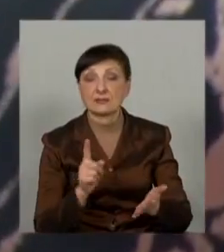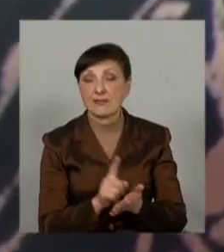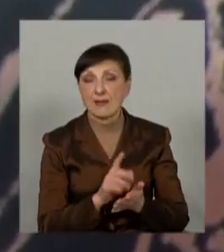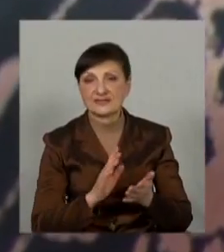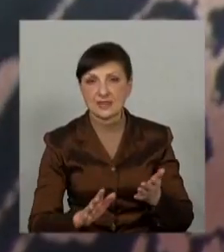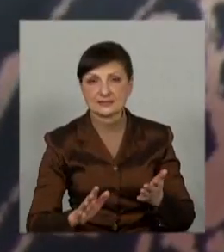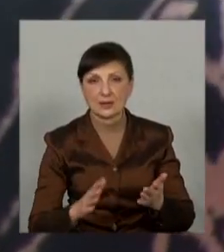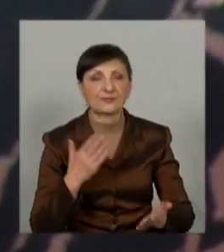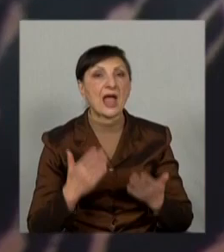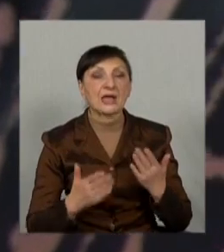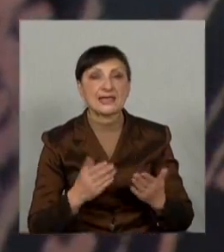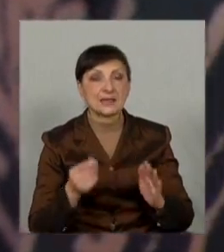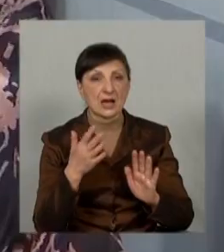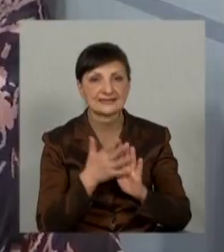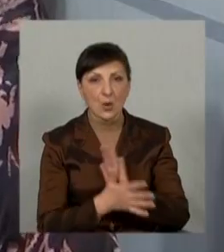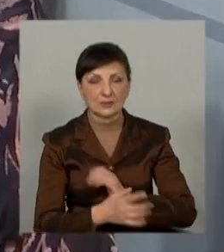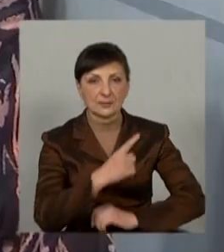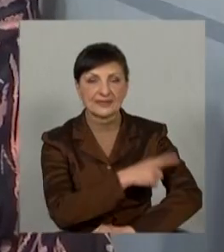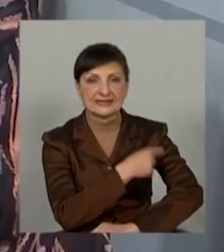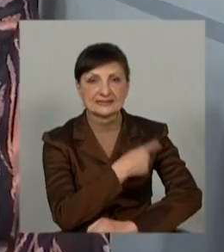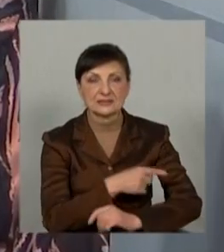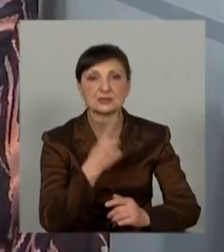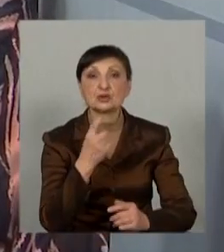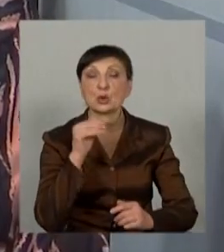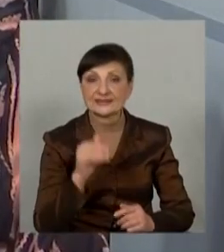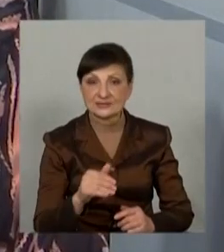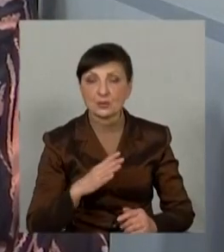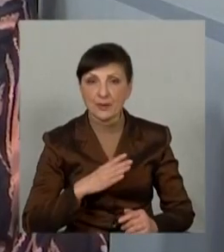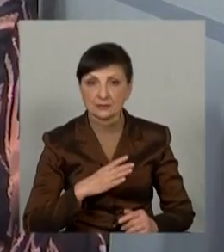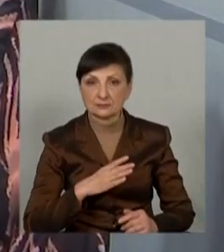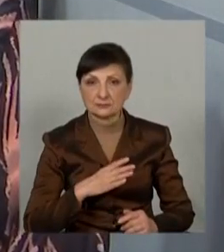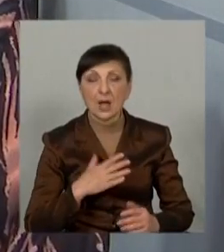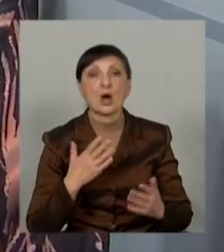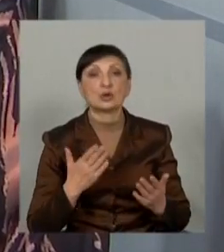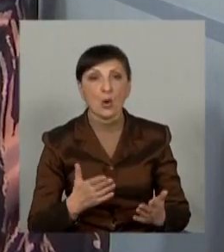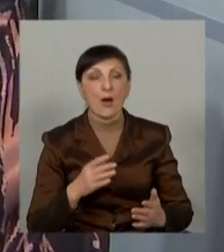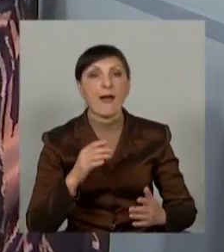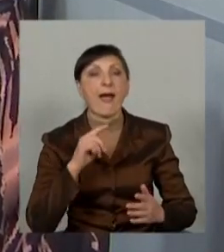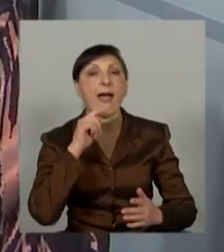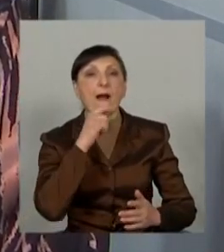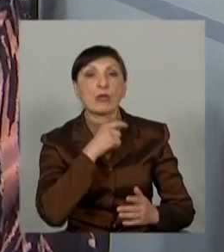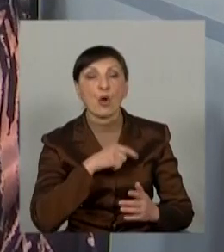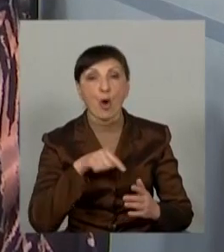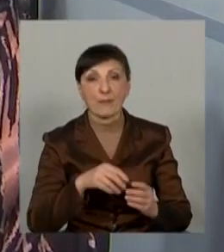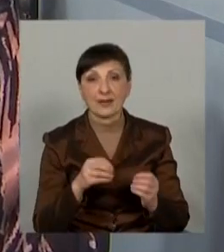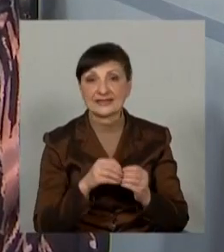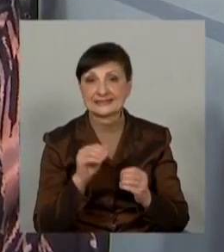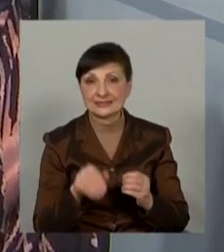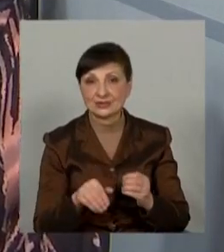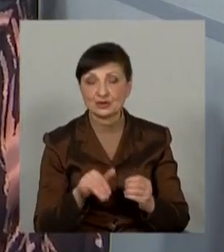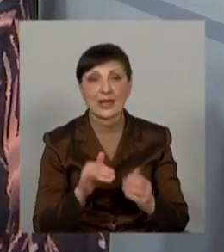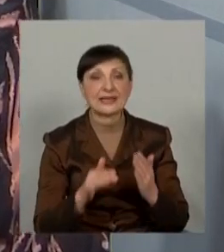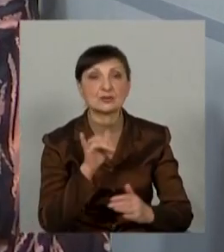обязательно. Если расходы на медицину составили 100 тысяч, то экономия 10 тысяч. Если у